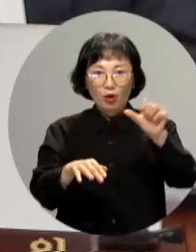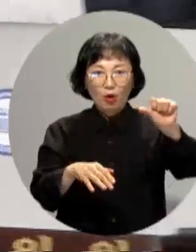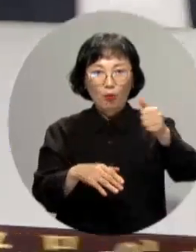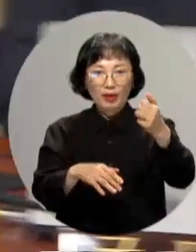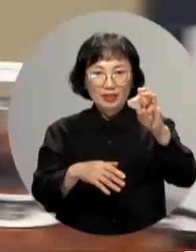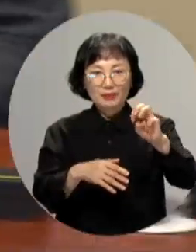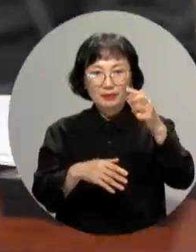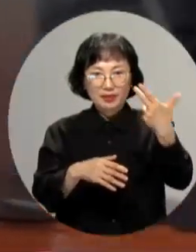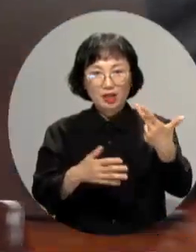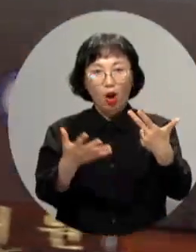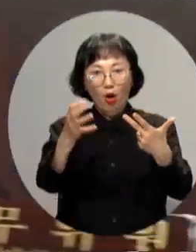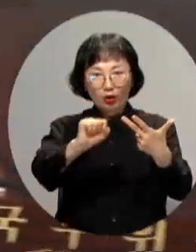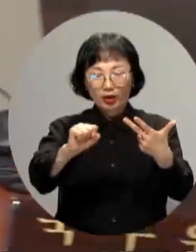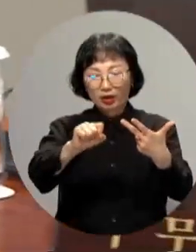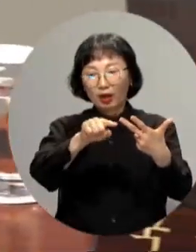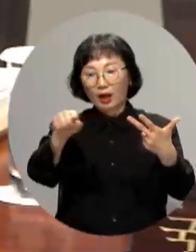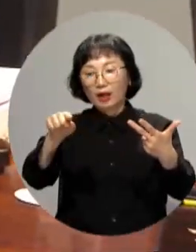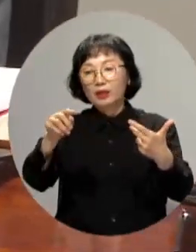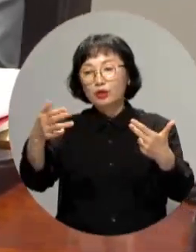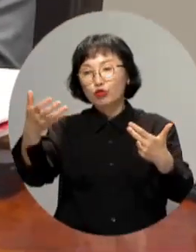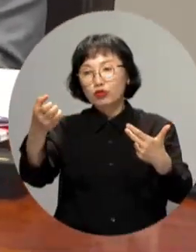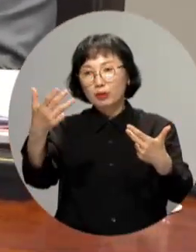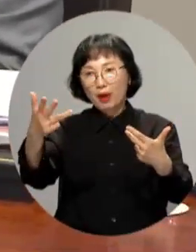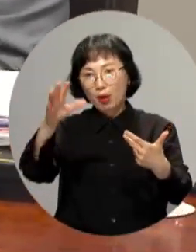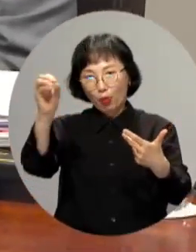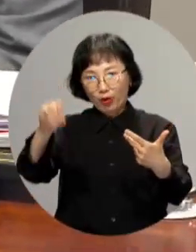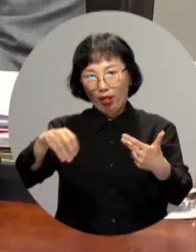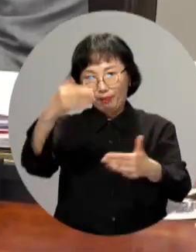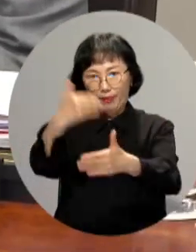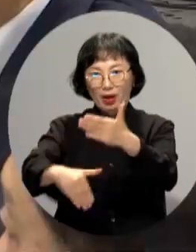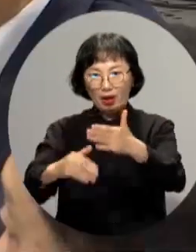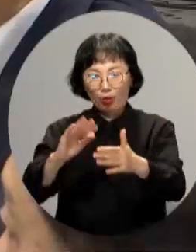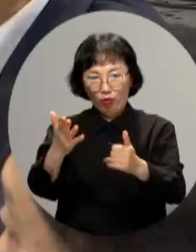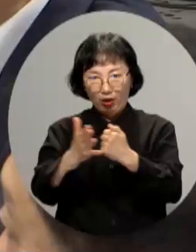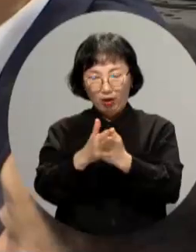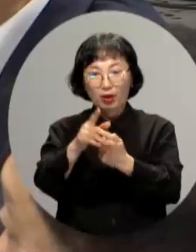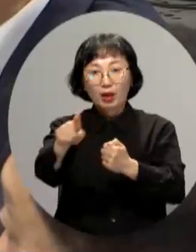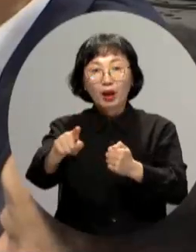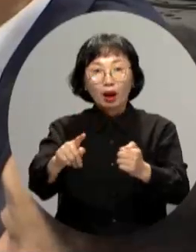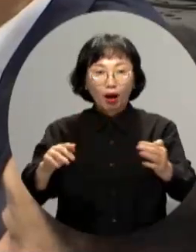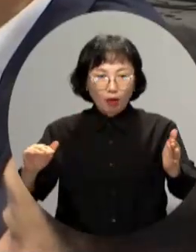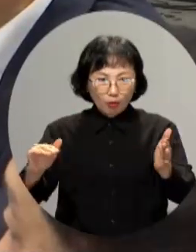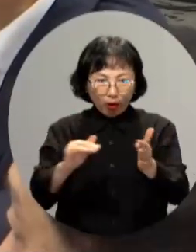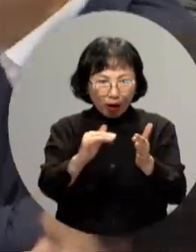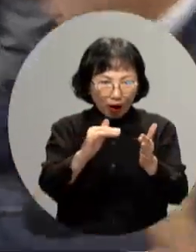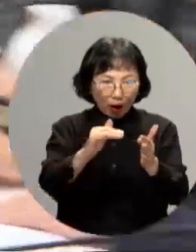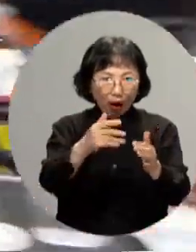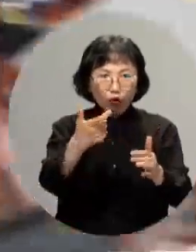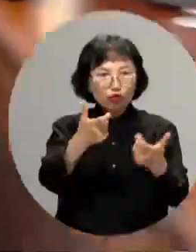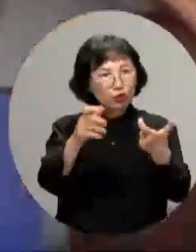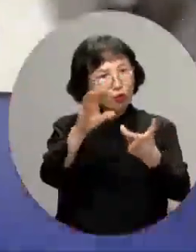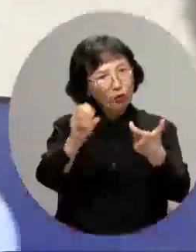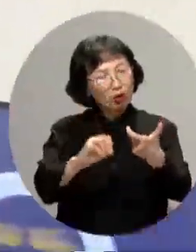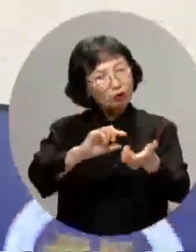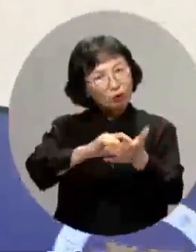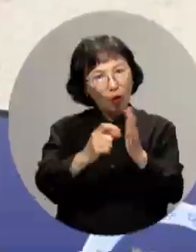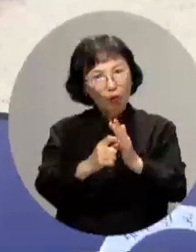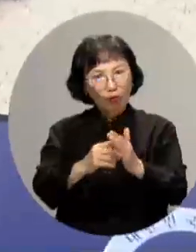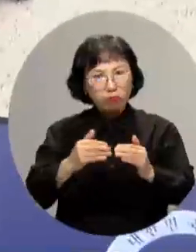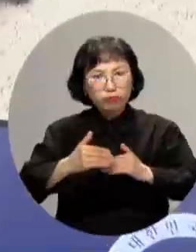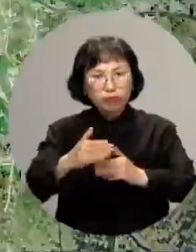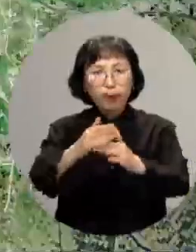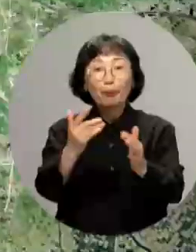원에서 98%가 삭감된 겁니다. 공정률이 60%를 넘어 내후년 개통 예정이던 새만금